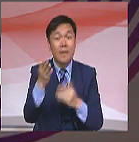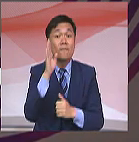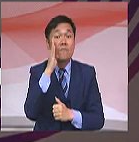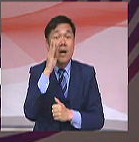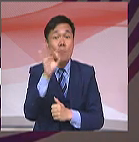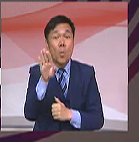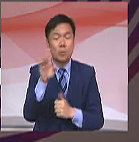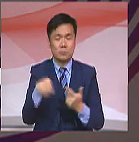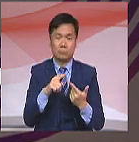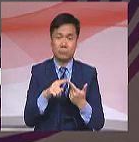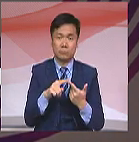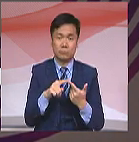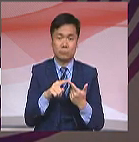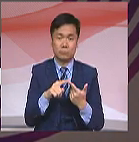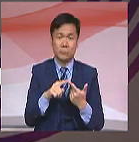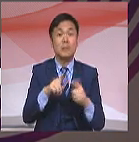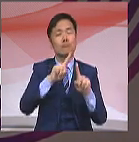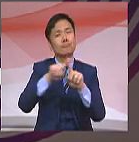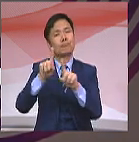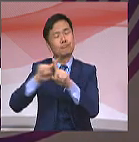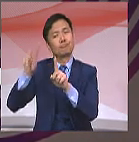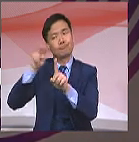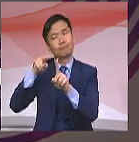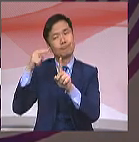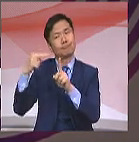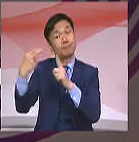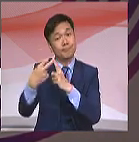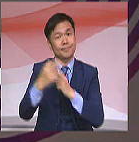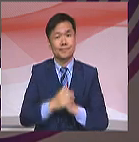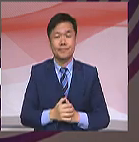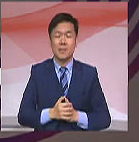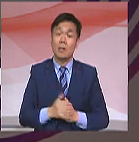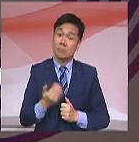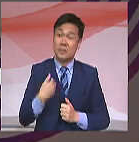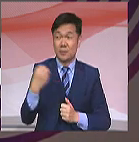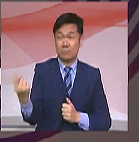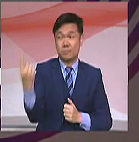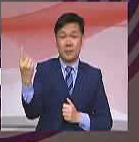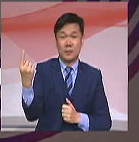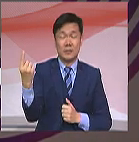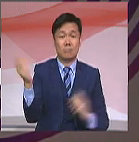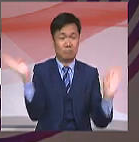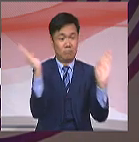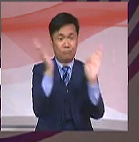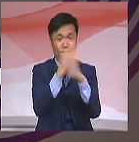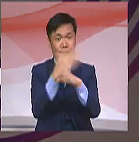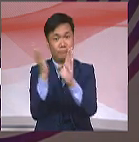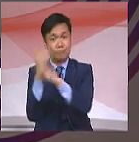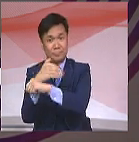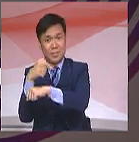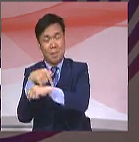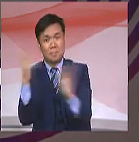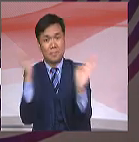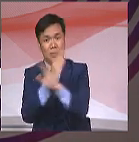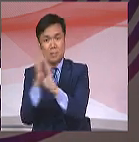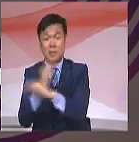Facebook, pandangan-pandangan yang diberikan. Ya, ada yang kata buat penggiliran dan sebagainya.